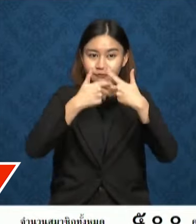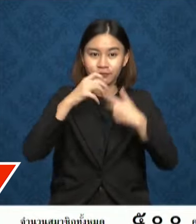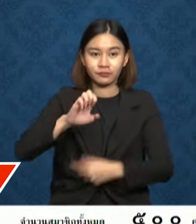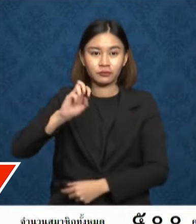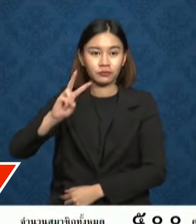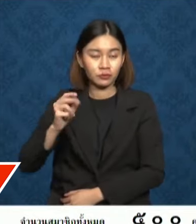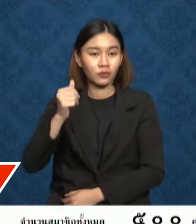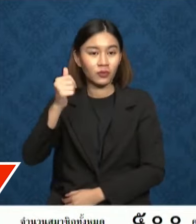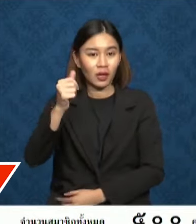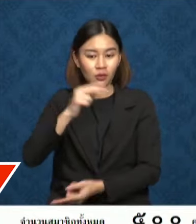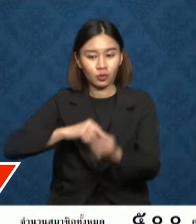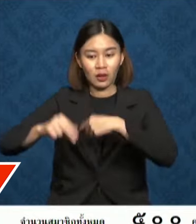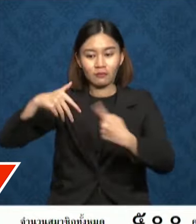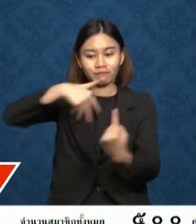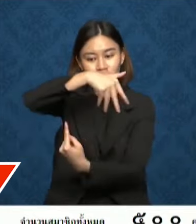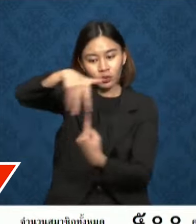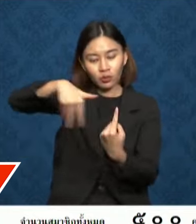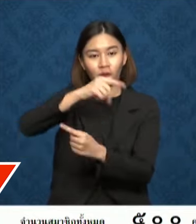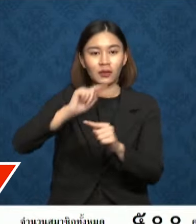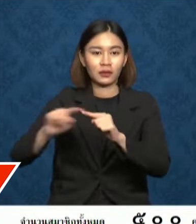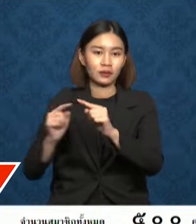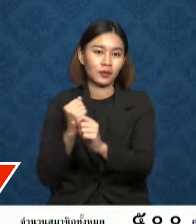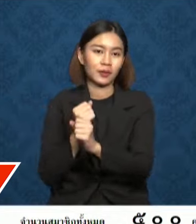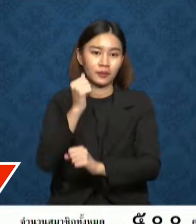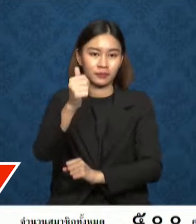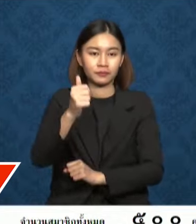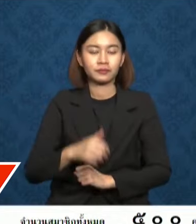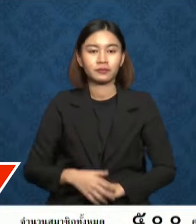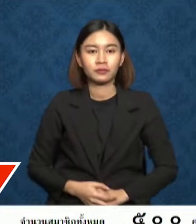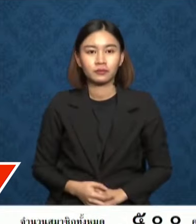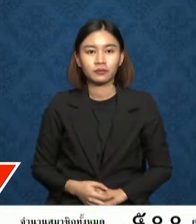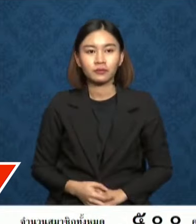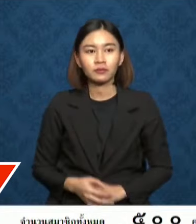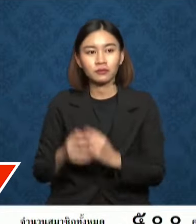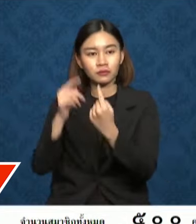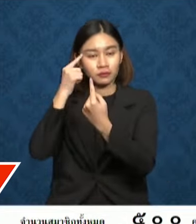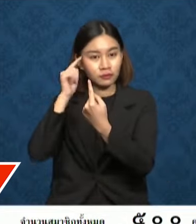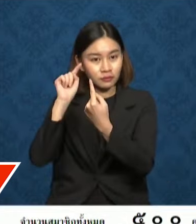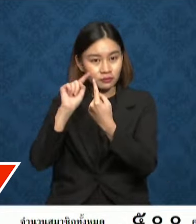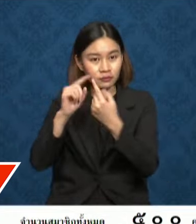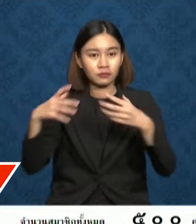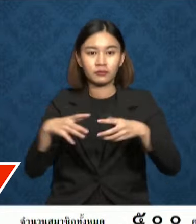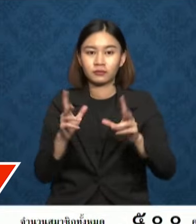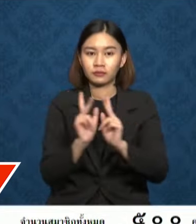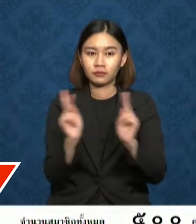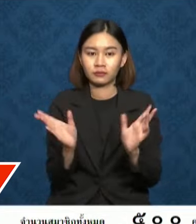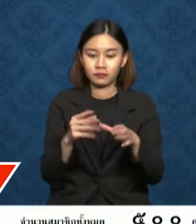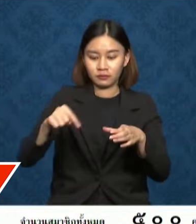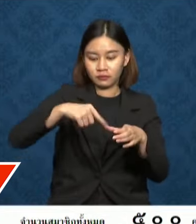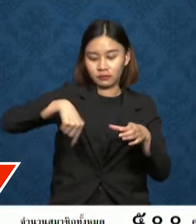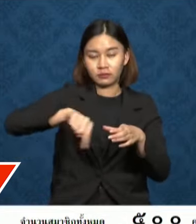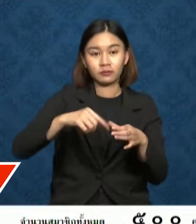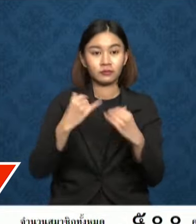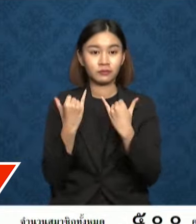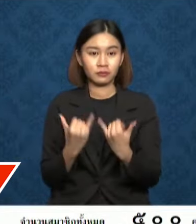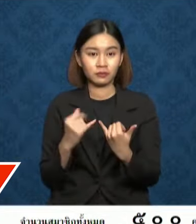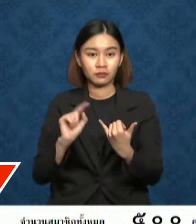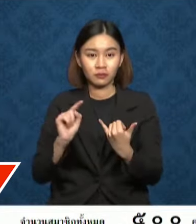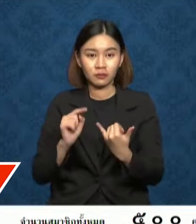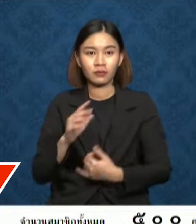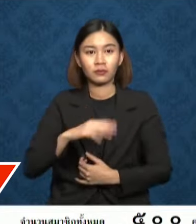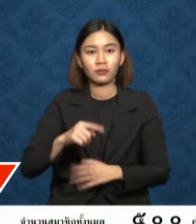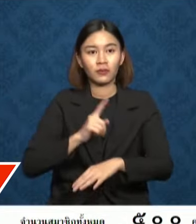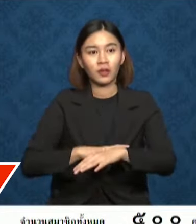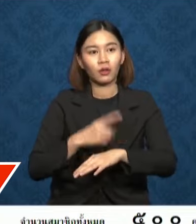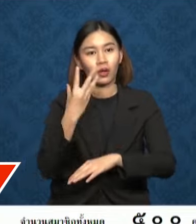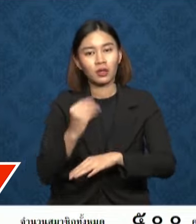รม EV และสามารถรักษาส่แล้อมไปไดพๆกันส่นเป้าหมายของคณะกรรมฐิการชุดนี้ในไรมาตนี้นะครับซึ่เราอ